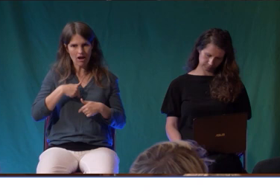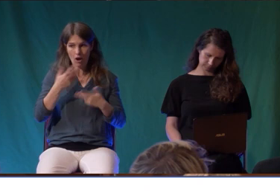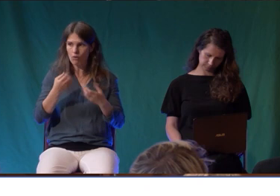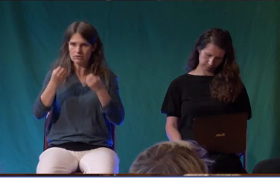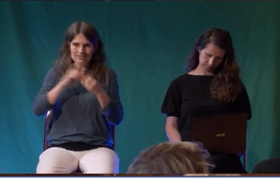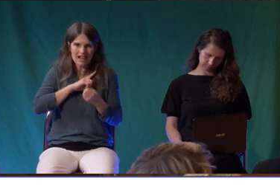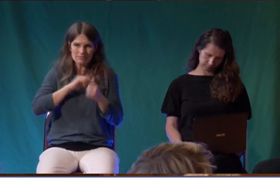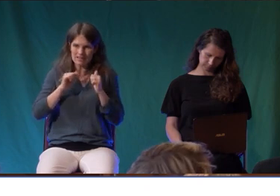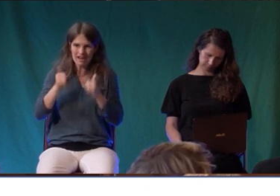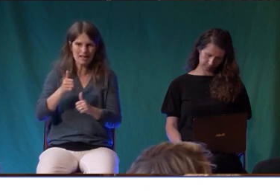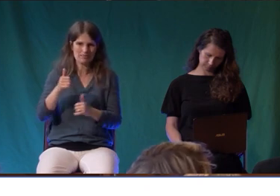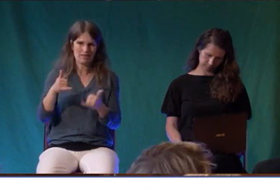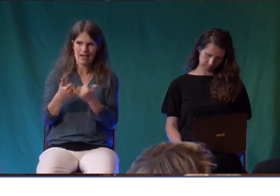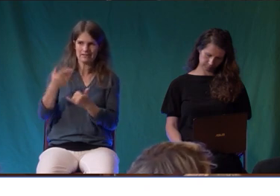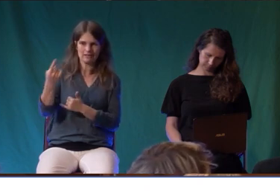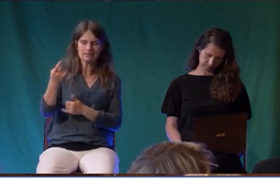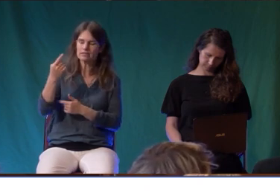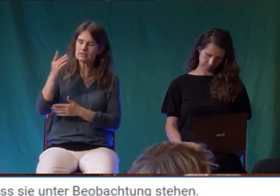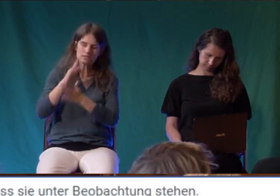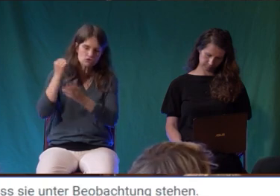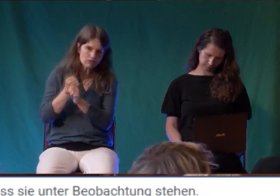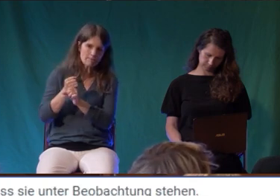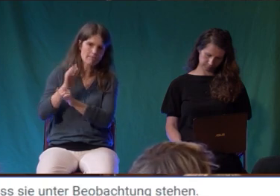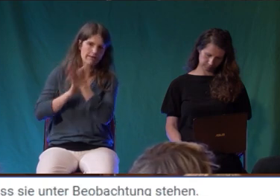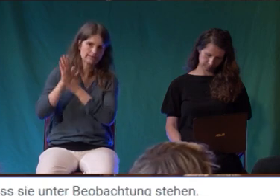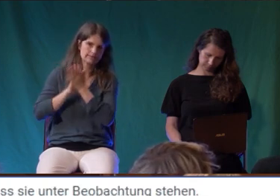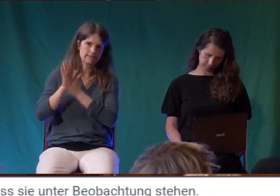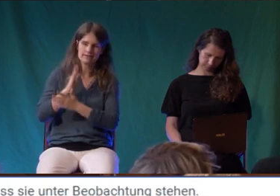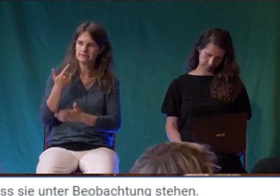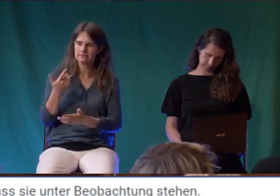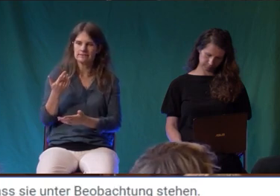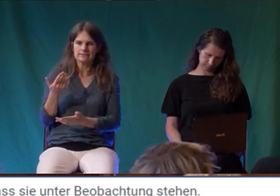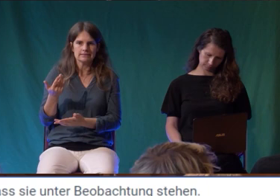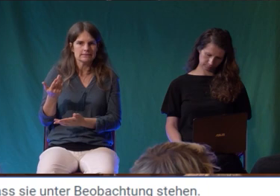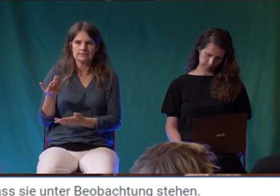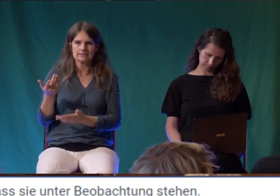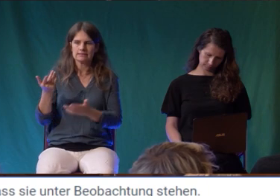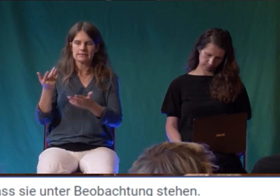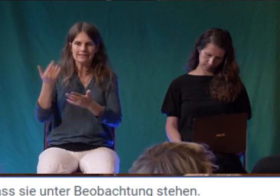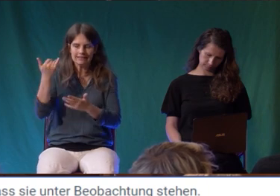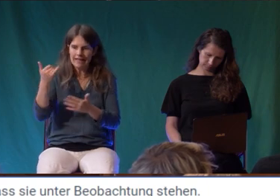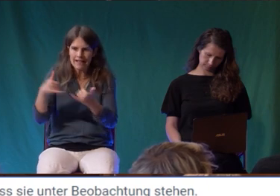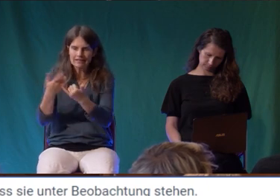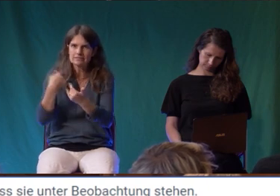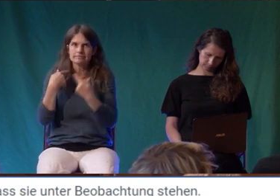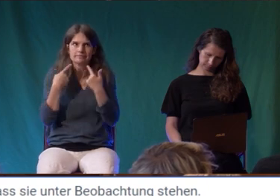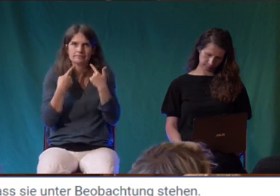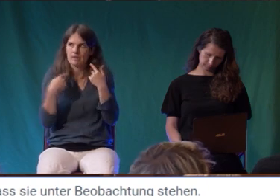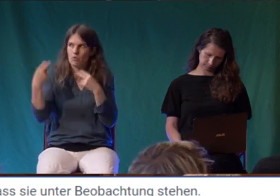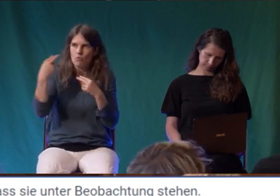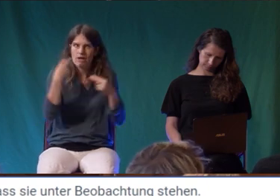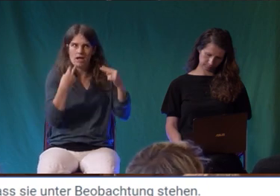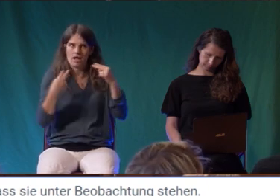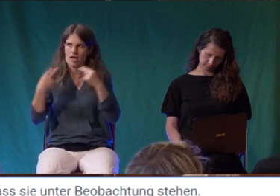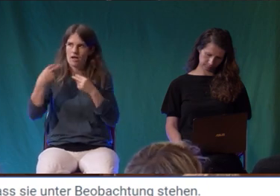weiß ich dass das immer dieses dieses über den Köpfen ist und im Kopf und ich manchmal verwundert